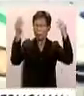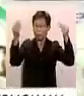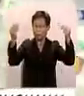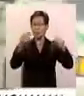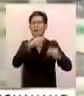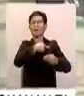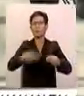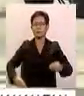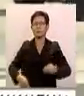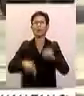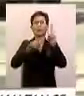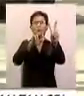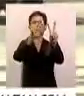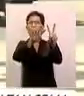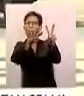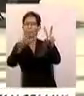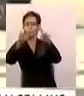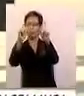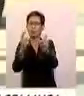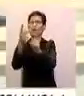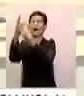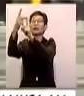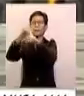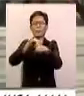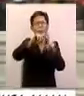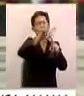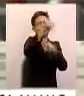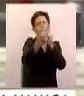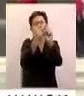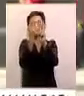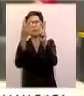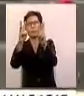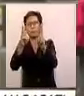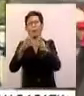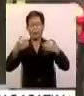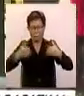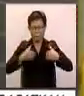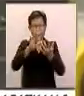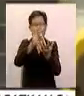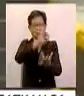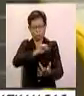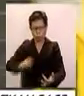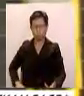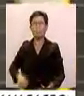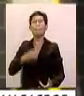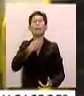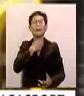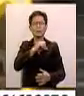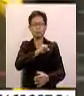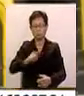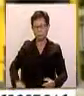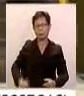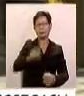Raja-Raja ke-243 Kurungan Khas pada Oktober 2016 yang turut memilih Sultan Perak, Sultan Nazrin